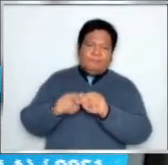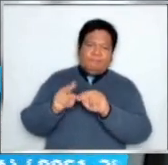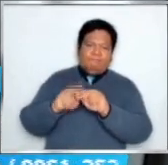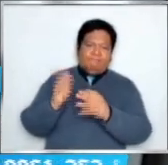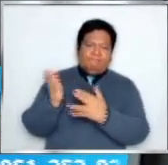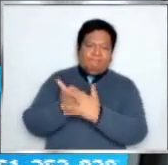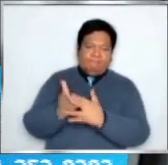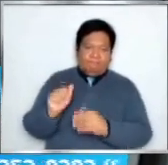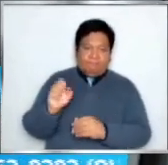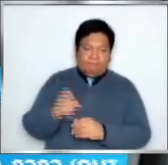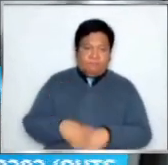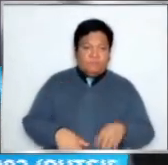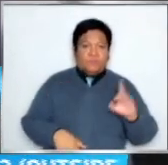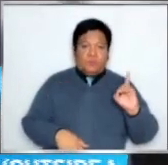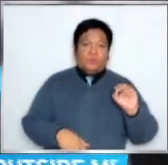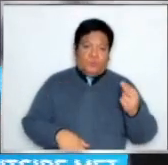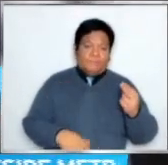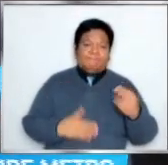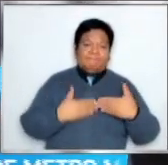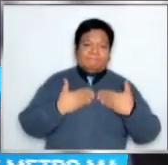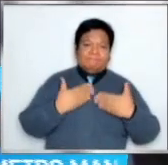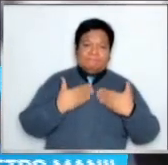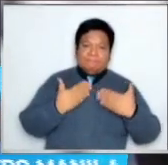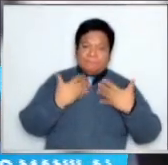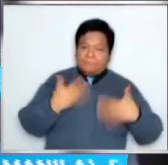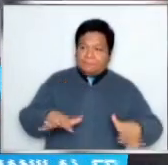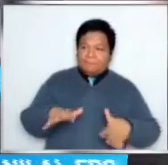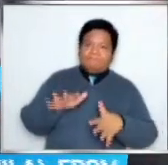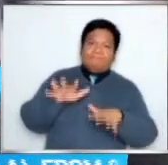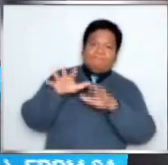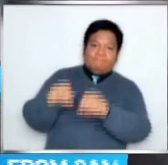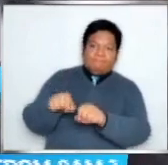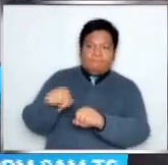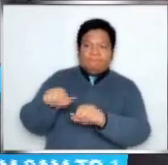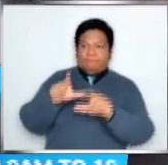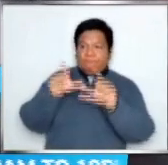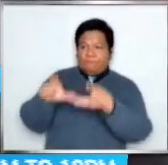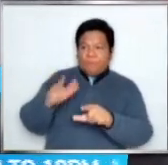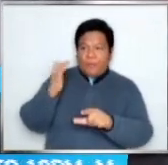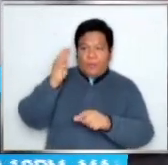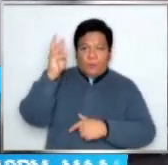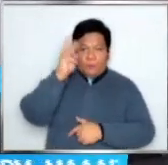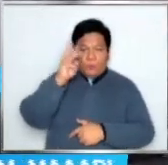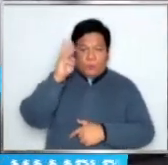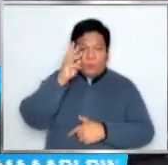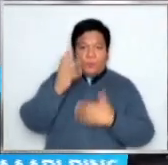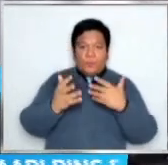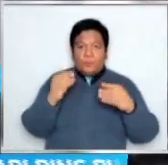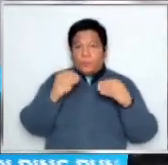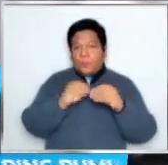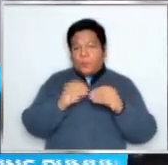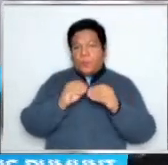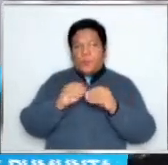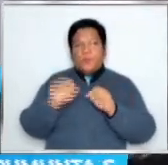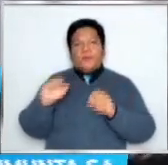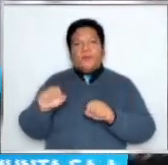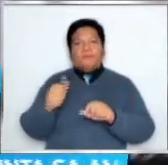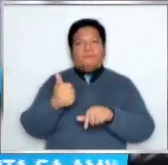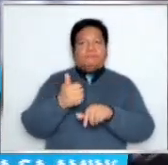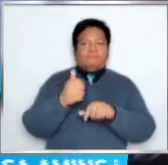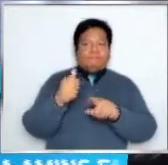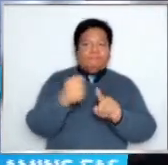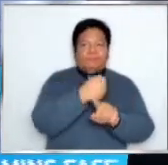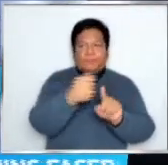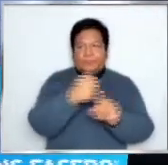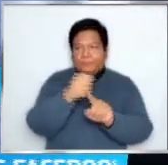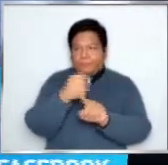sa pagkakadakip sa suspect dahil nababahala ang ahensya na baka mas dumami pa maging biktima nito. Aminado naman sila na